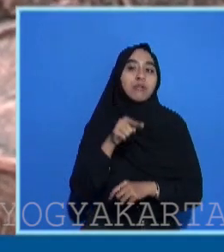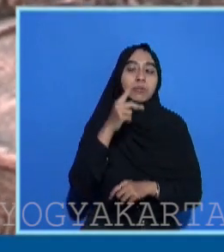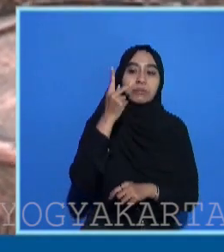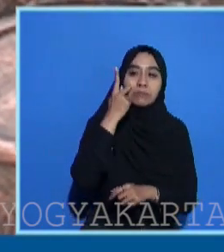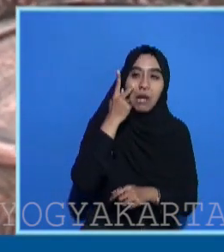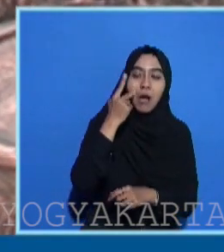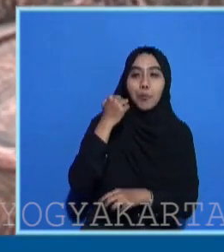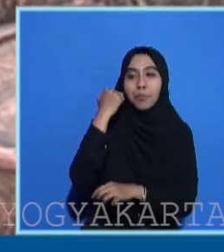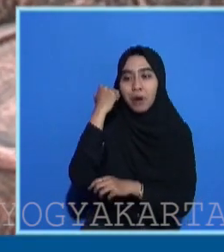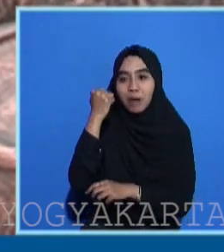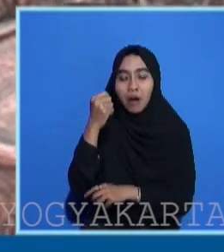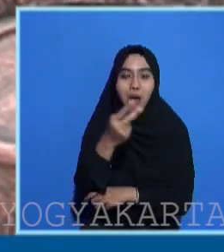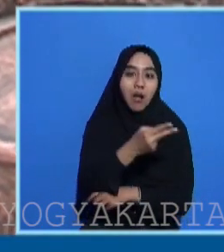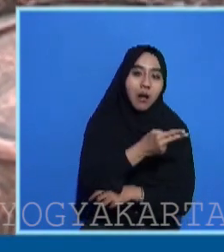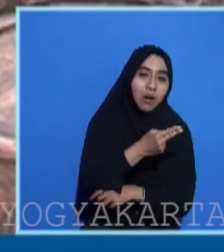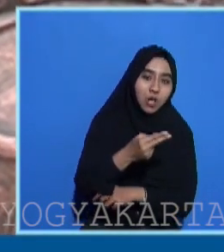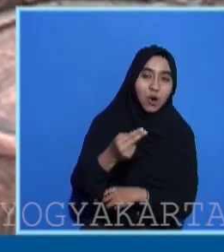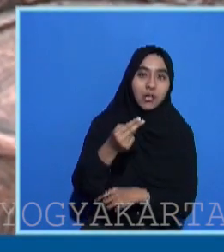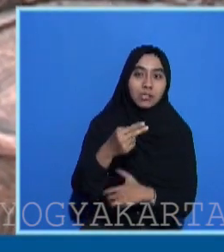bongso Indonesia